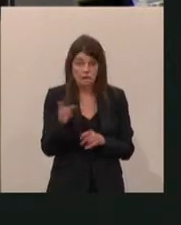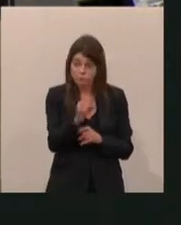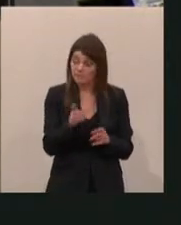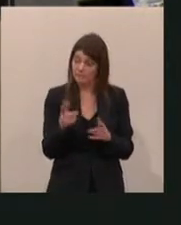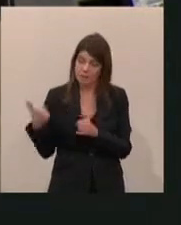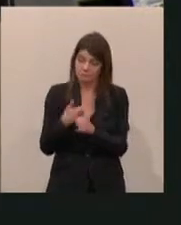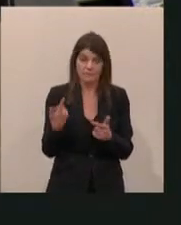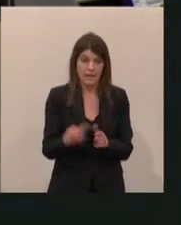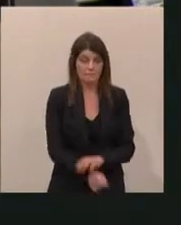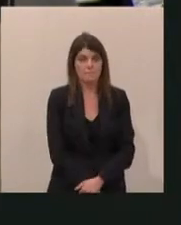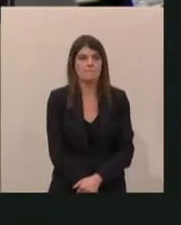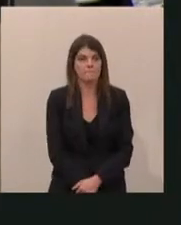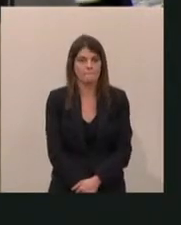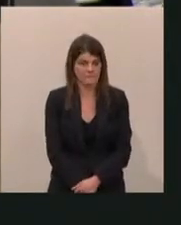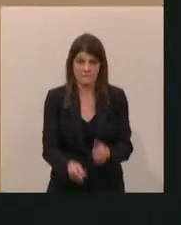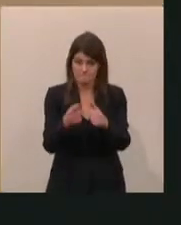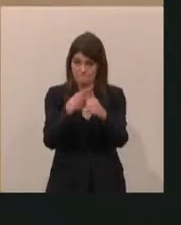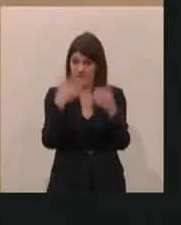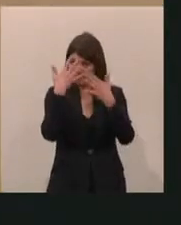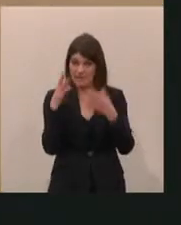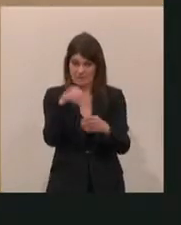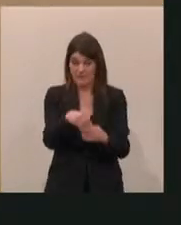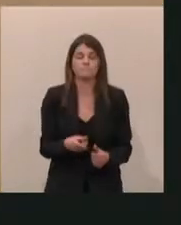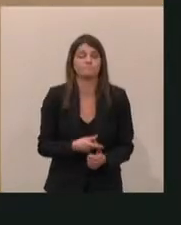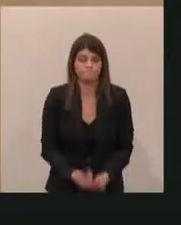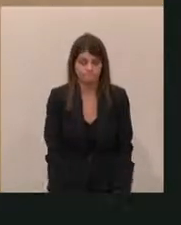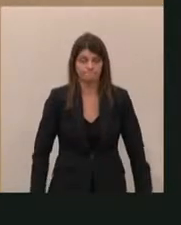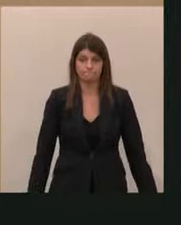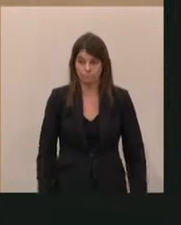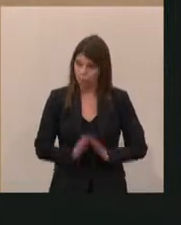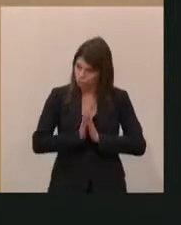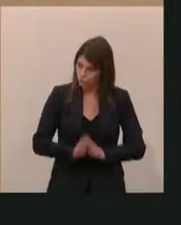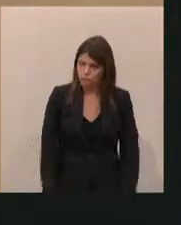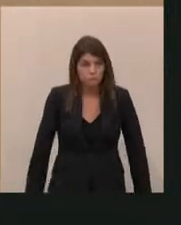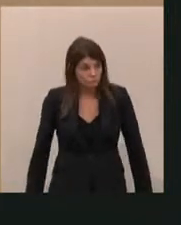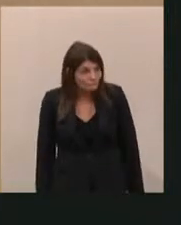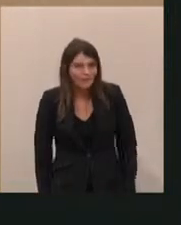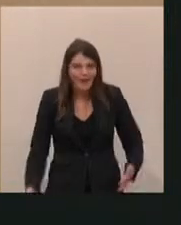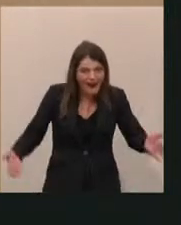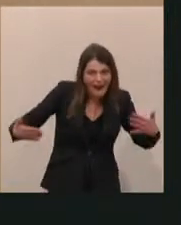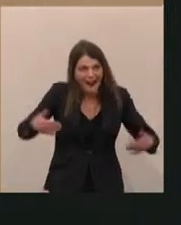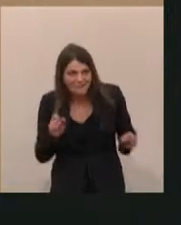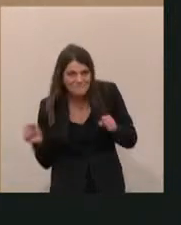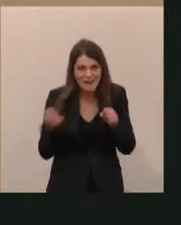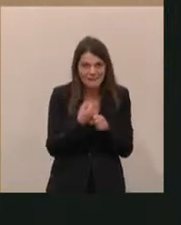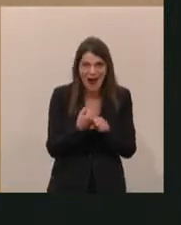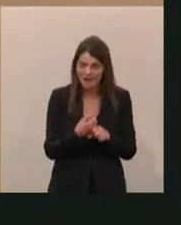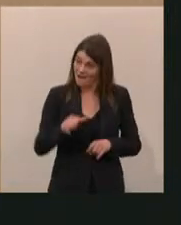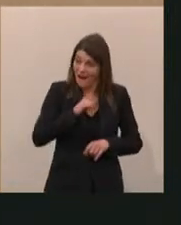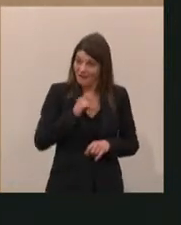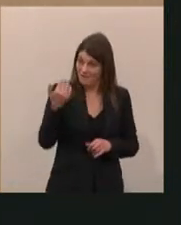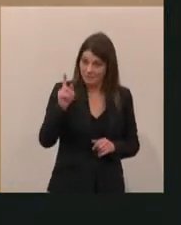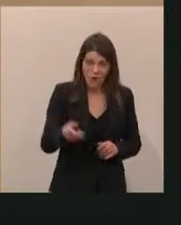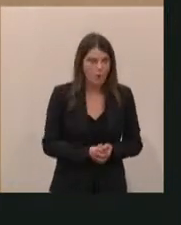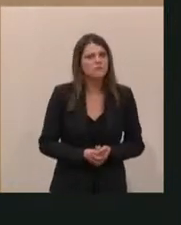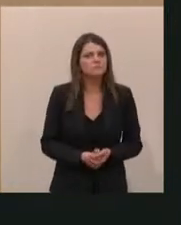mit. Da ist das Fernsehen dabei. Bitteschön, Action. Wir müssen das herzeigen.